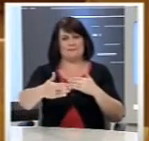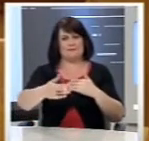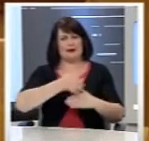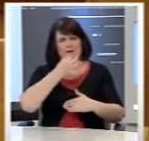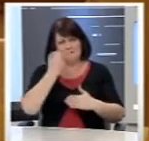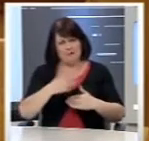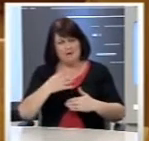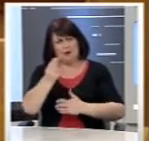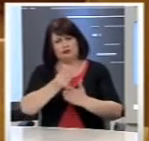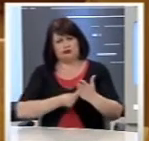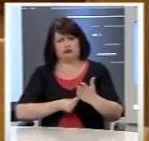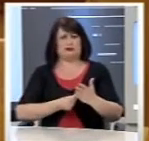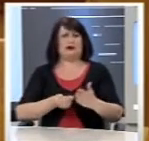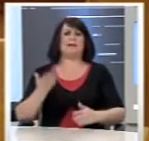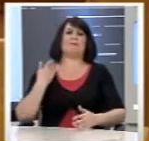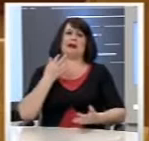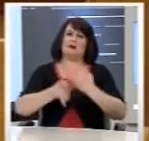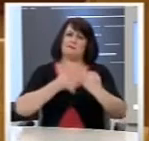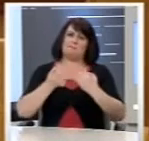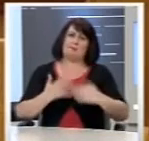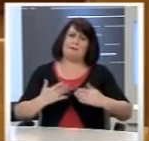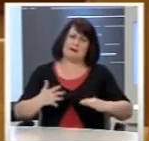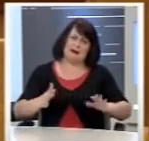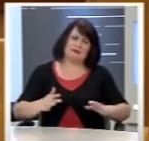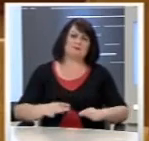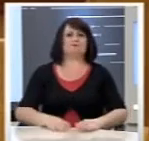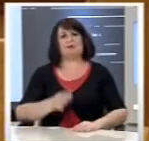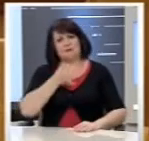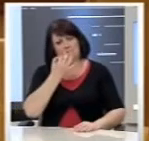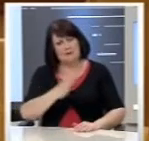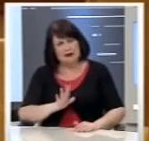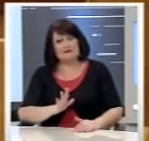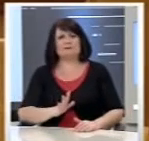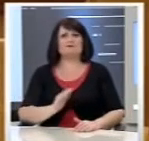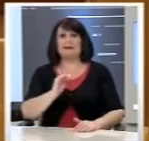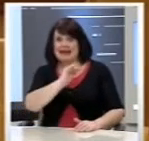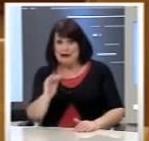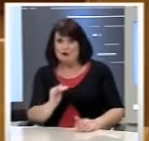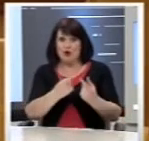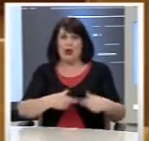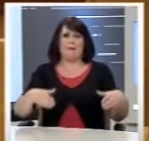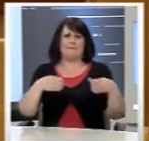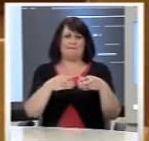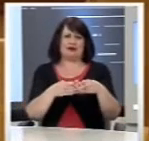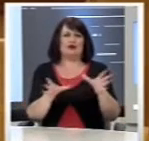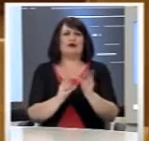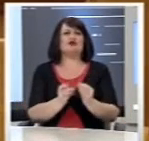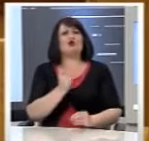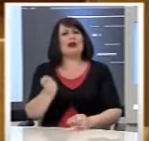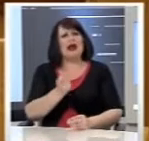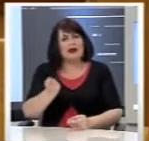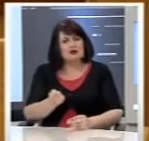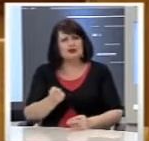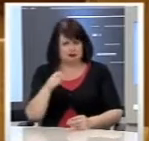πολλές φορές σε προηγούμενες ομιλίες μου. Το ανέφερα στην ομιλία μου στην Υποεπιτροπή της Βουλής για το χρέος,